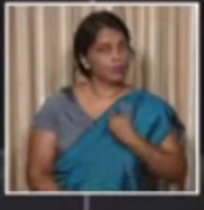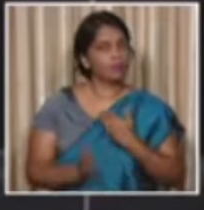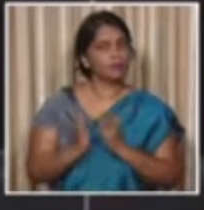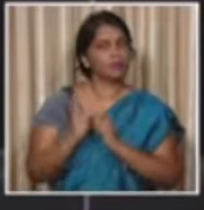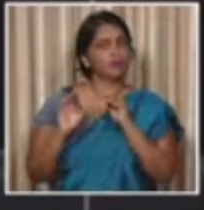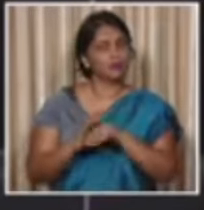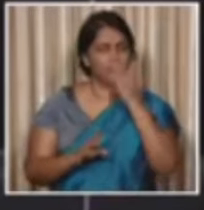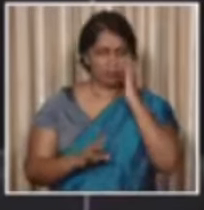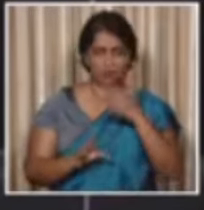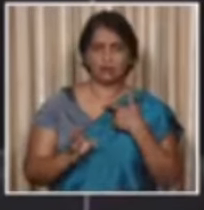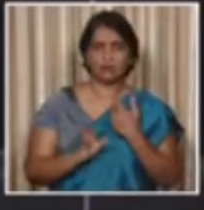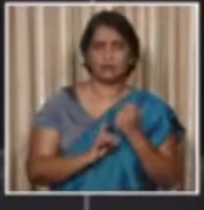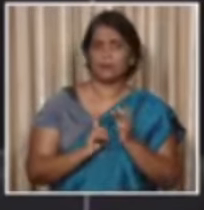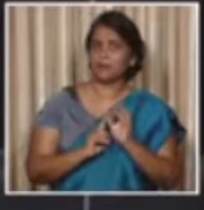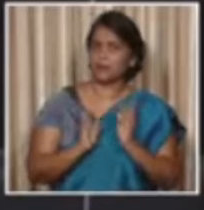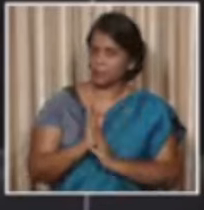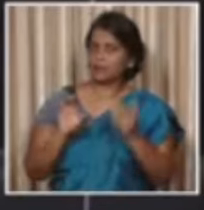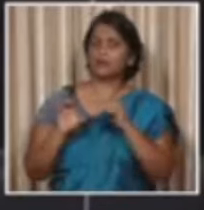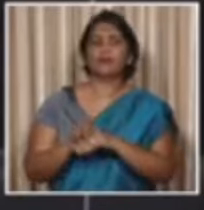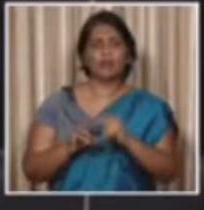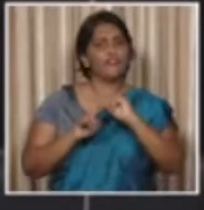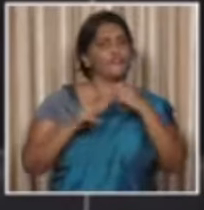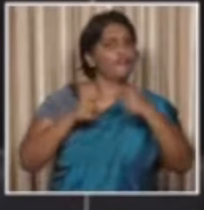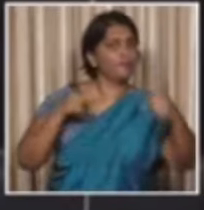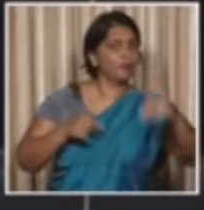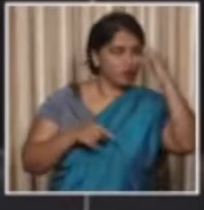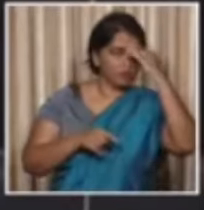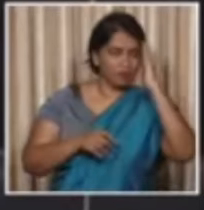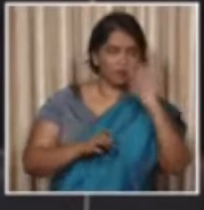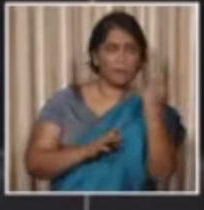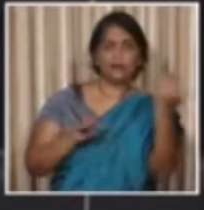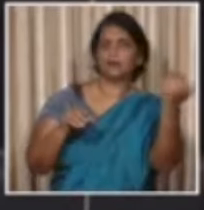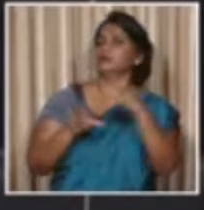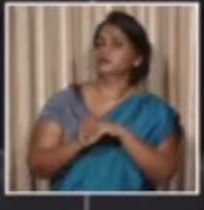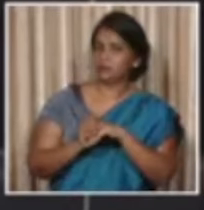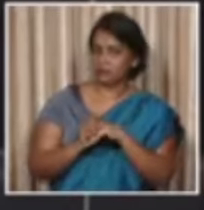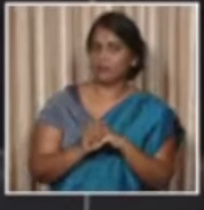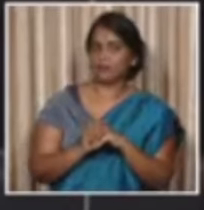සාමාජිකෙක් වන්නේ නිල බලයෙන්. විපක්ෂ නායකතුමාද සාමාජිකෙක් වෙන්නේ නිල බලයෙන්.